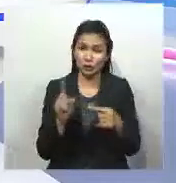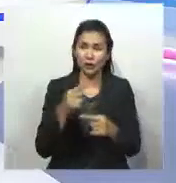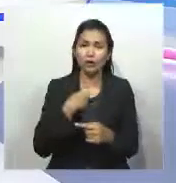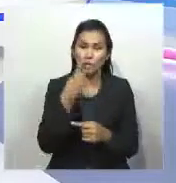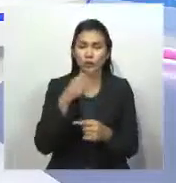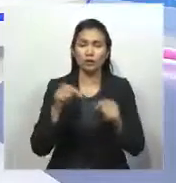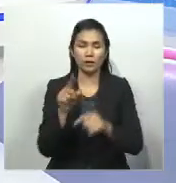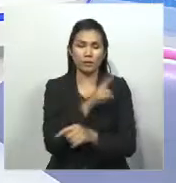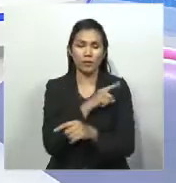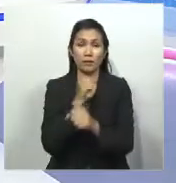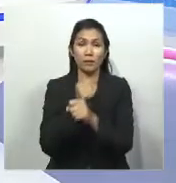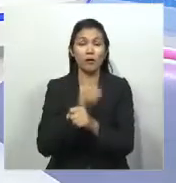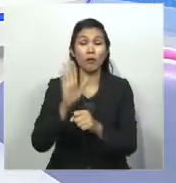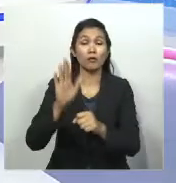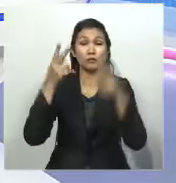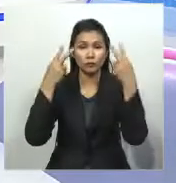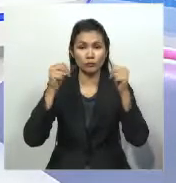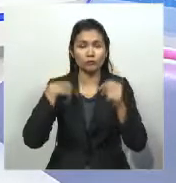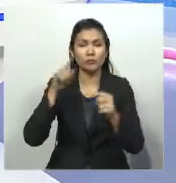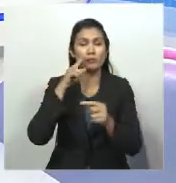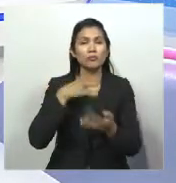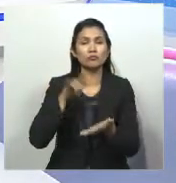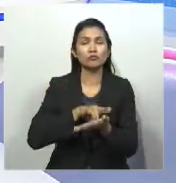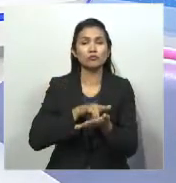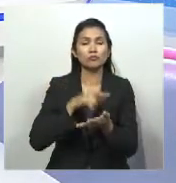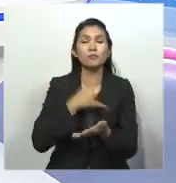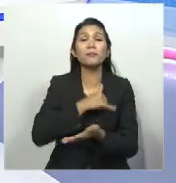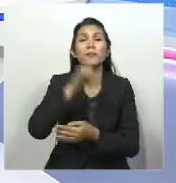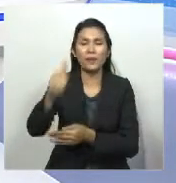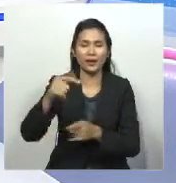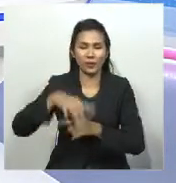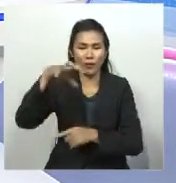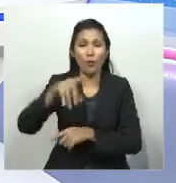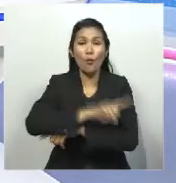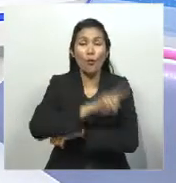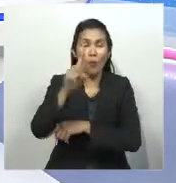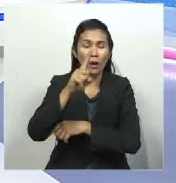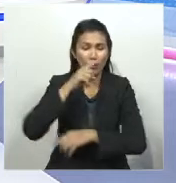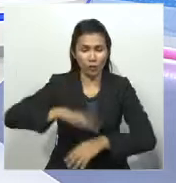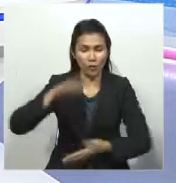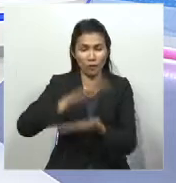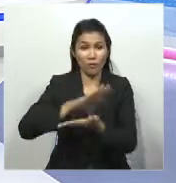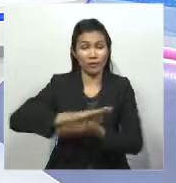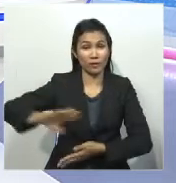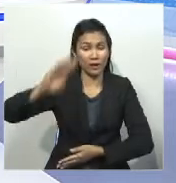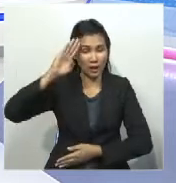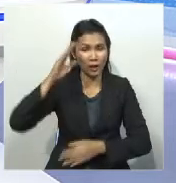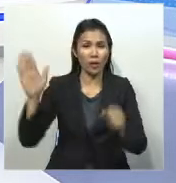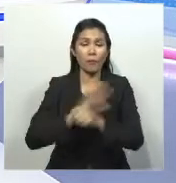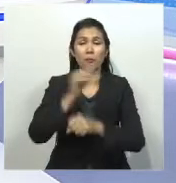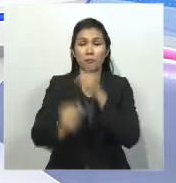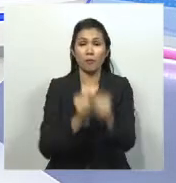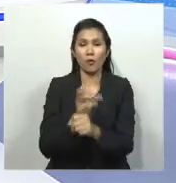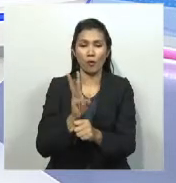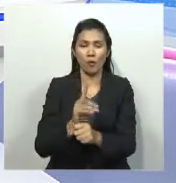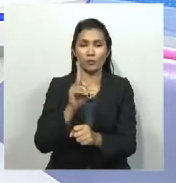ไปดูภารกิจของนายกรัฐมนตรีซึ่งได้เดินทางไปร่วมงานวันสถาปนาโรงเรียนเตรียมทหารครบรอบปีที่61ค่ะพร้อมมอบร